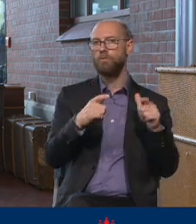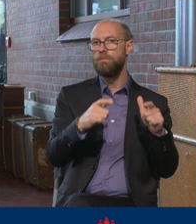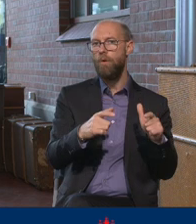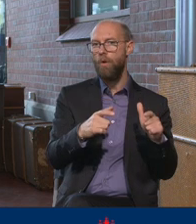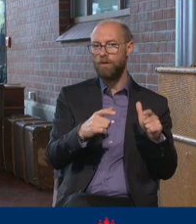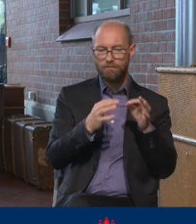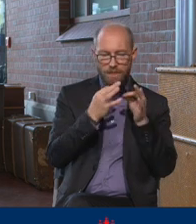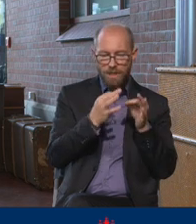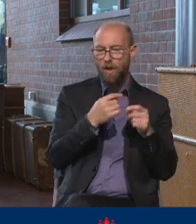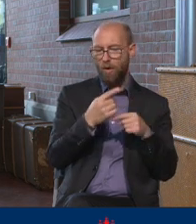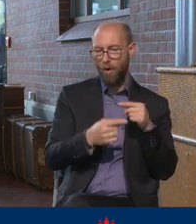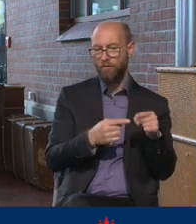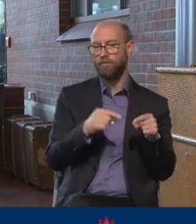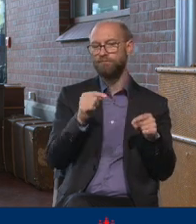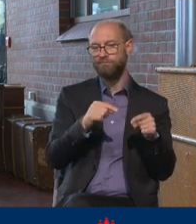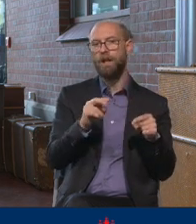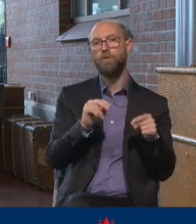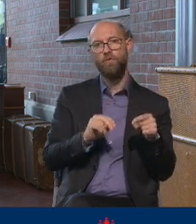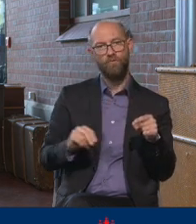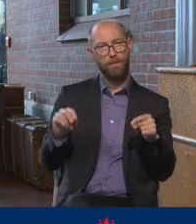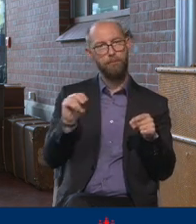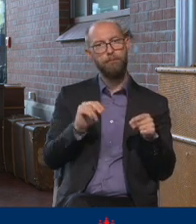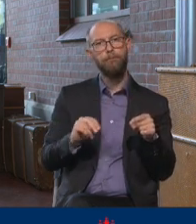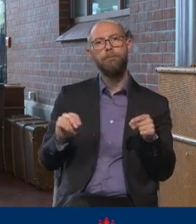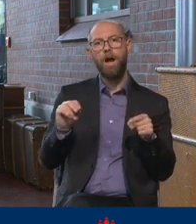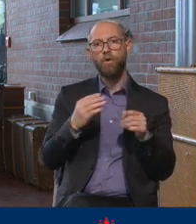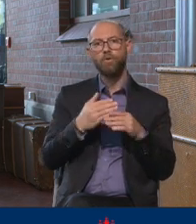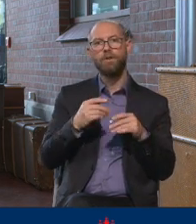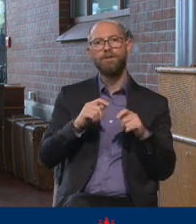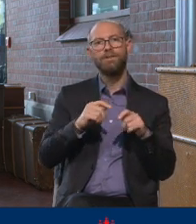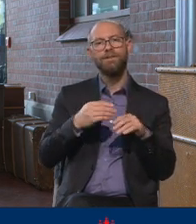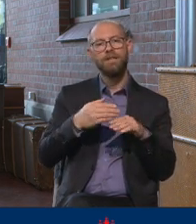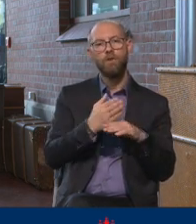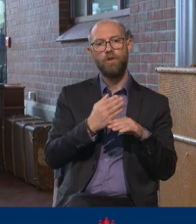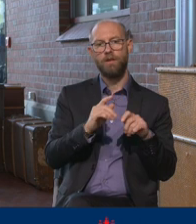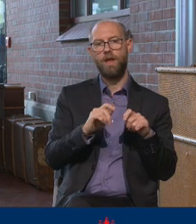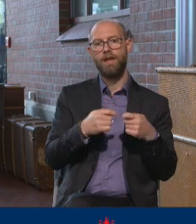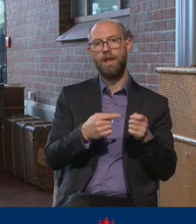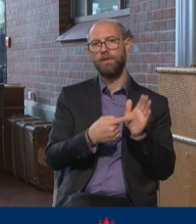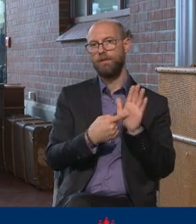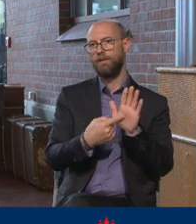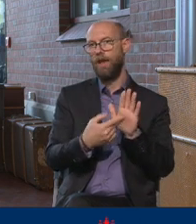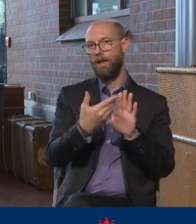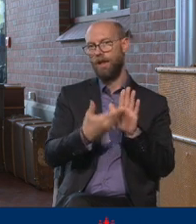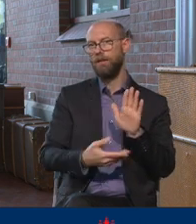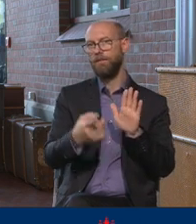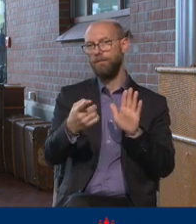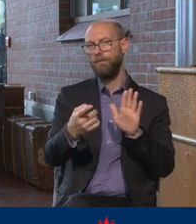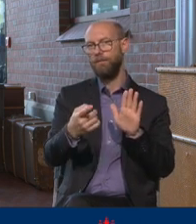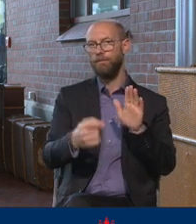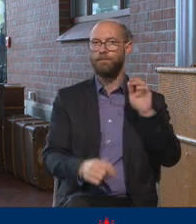stellen will jahr im november dann schon einmal in den zwischenergebnissen vor also es gibt eine